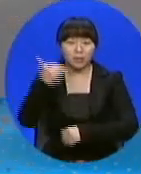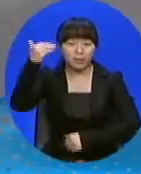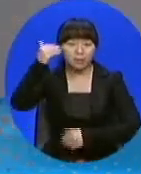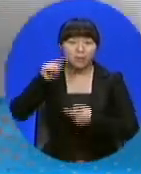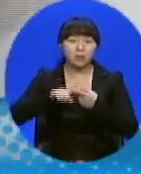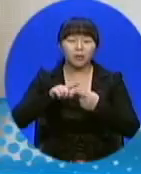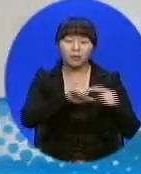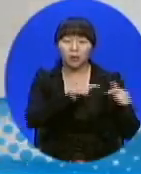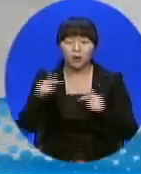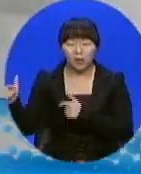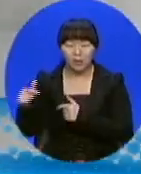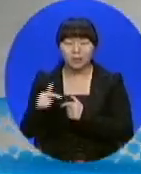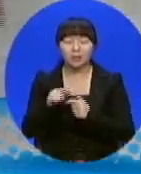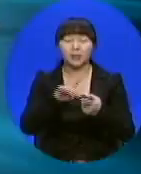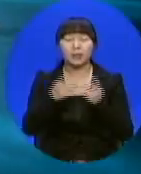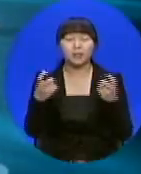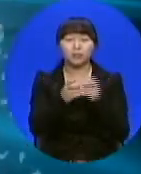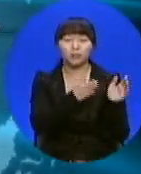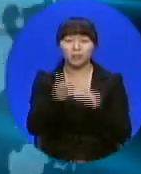대책을 수립하겠다고 밝혔습니다.